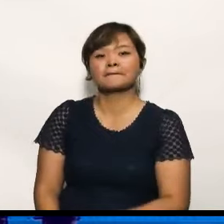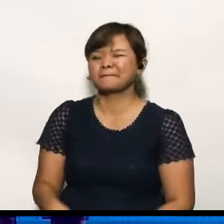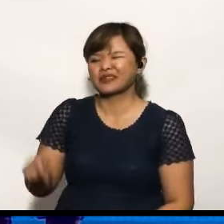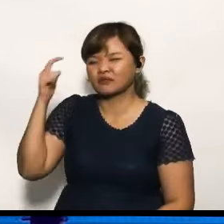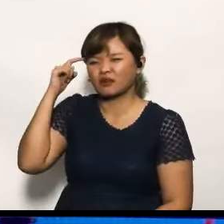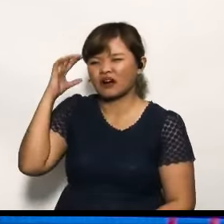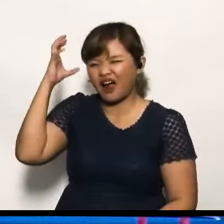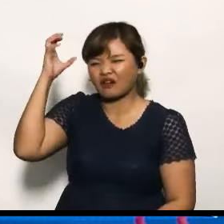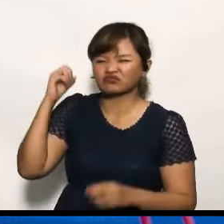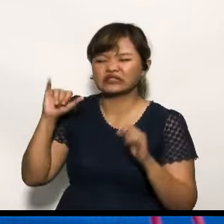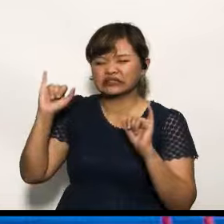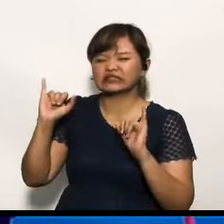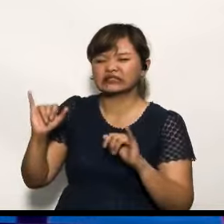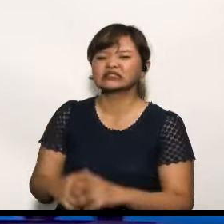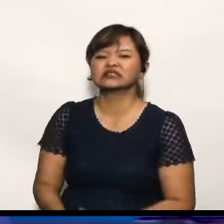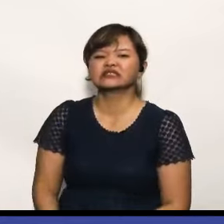Burnout.